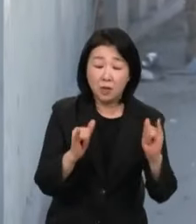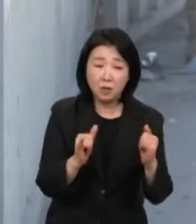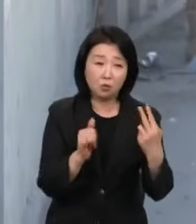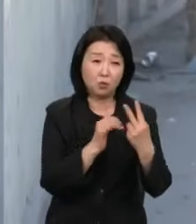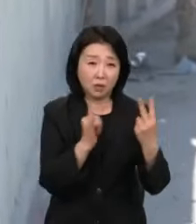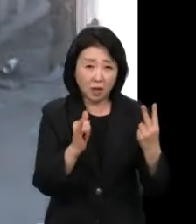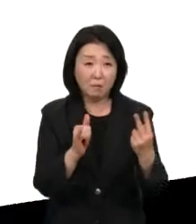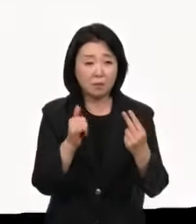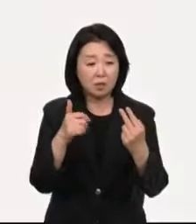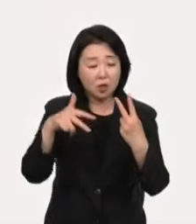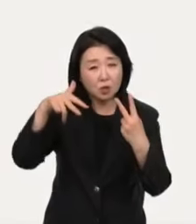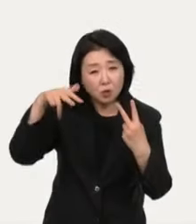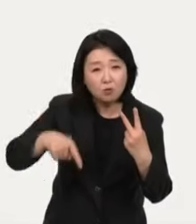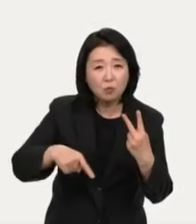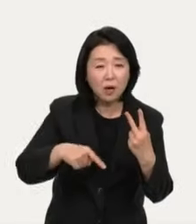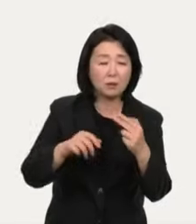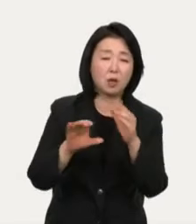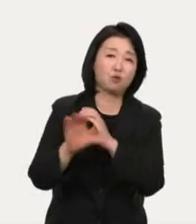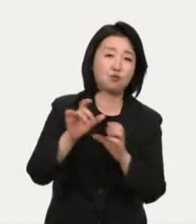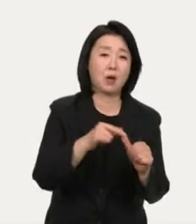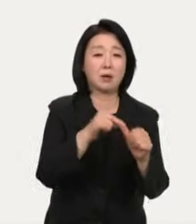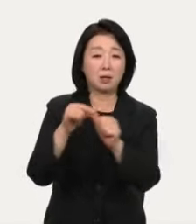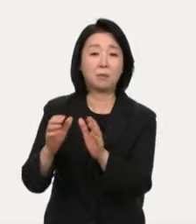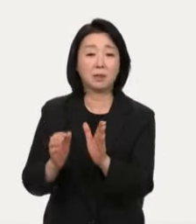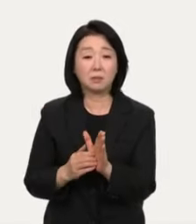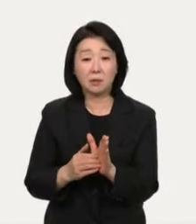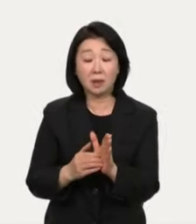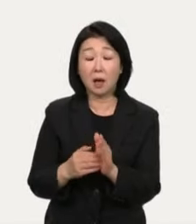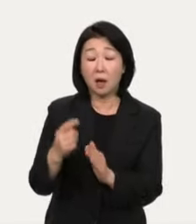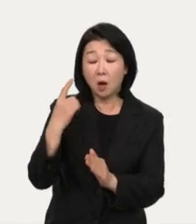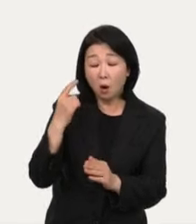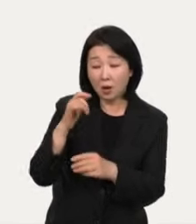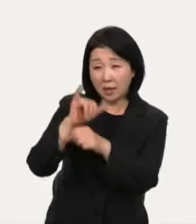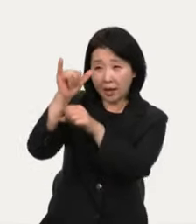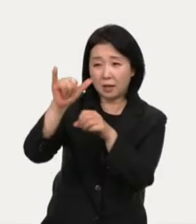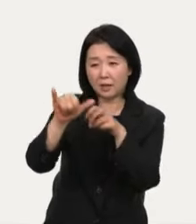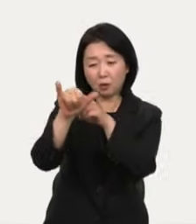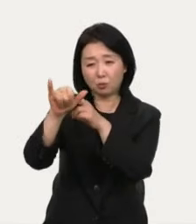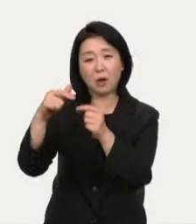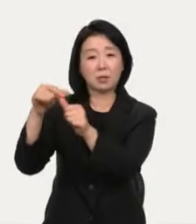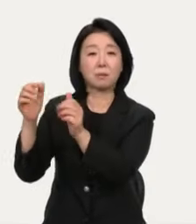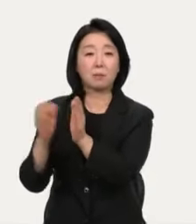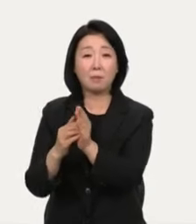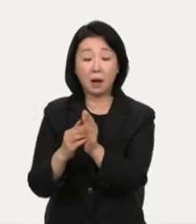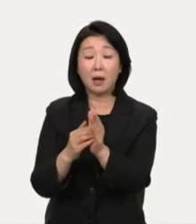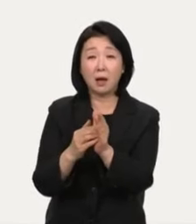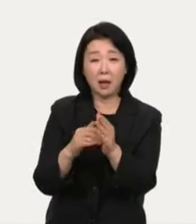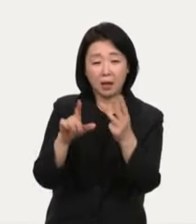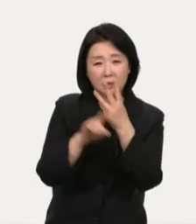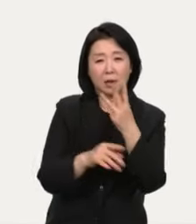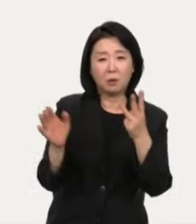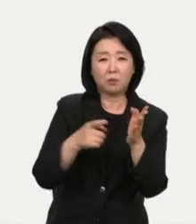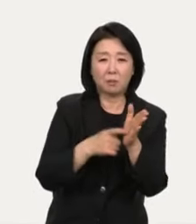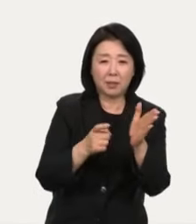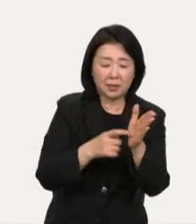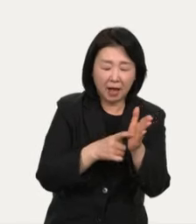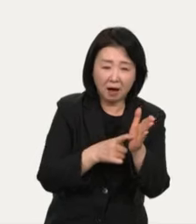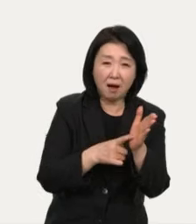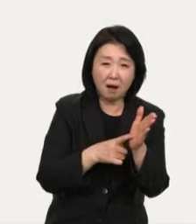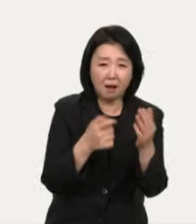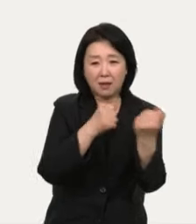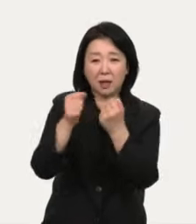추가 대피입니다. 어제 헬기를 타고 대피한 이모 씨는 JTBC에 3월부터 비상 탈출을